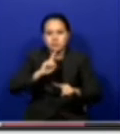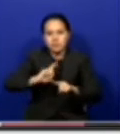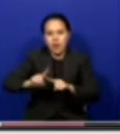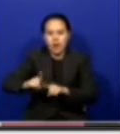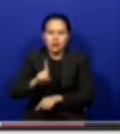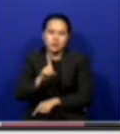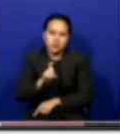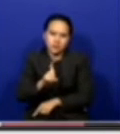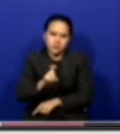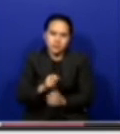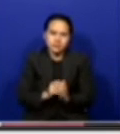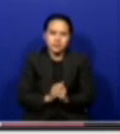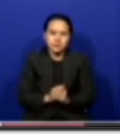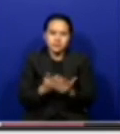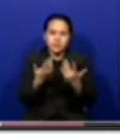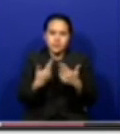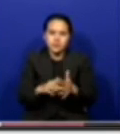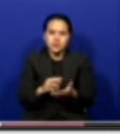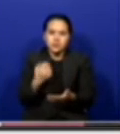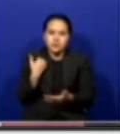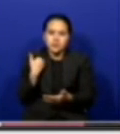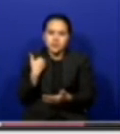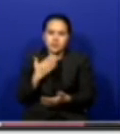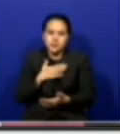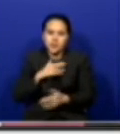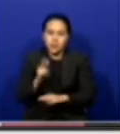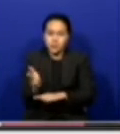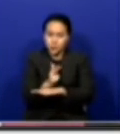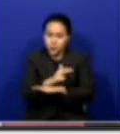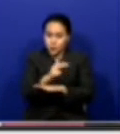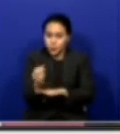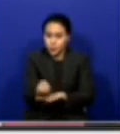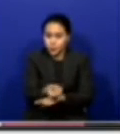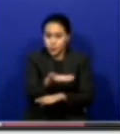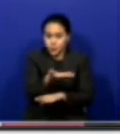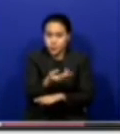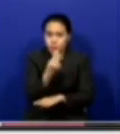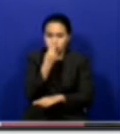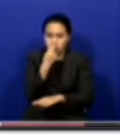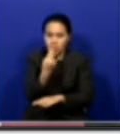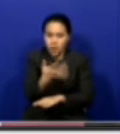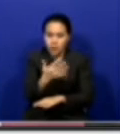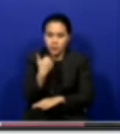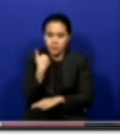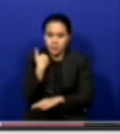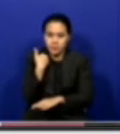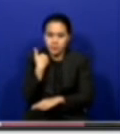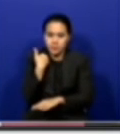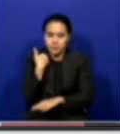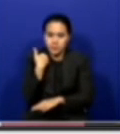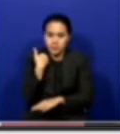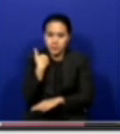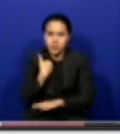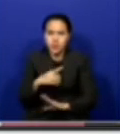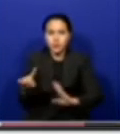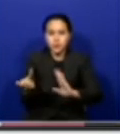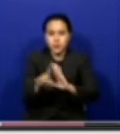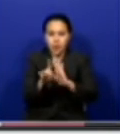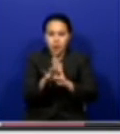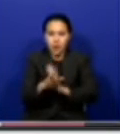นตามที่ดิฉันได้เสนอคลิปไปให้ท่านประธานได้รับฟังนะคะดังนั้นสิ่งสุดท้าย